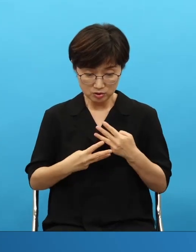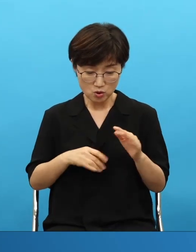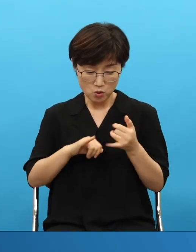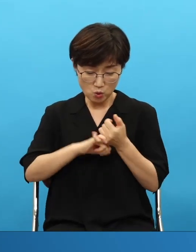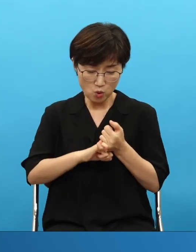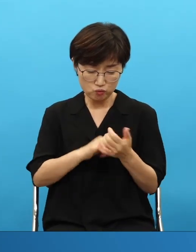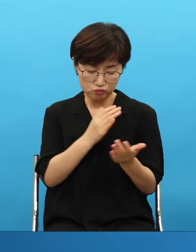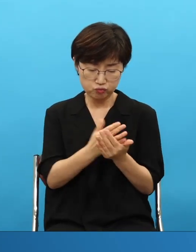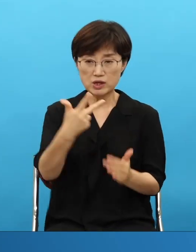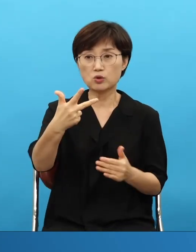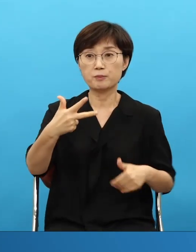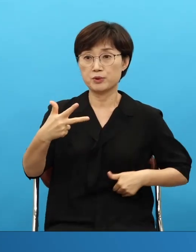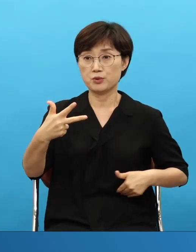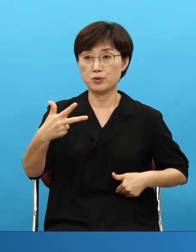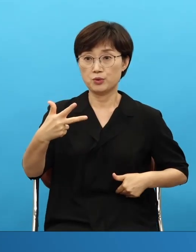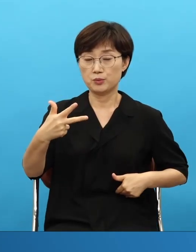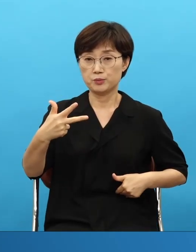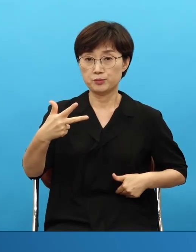无论去哪里要做七个.